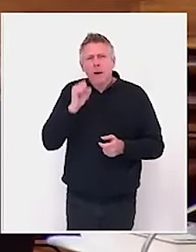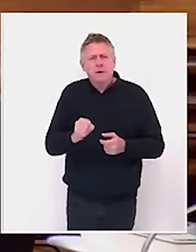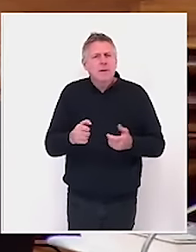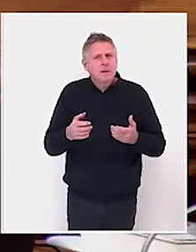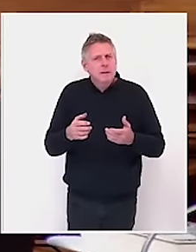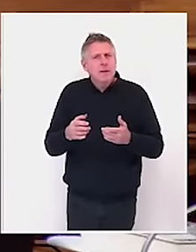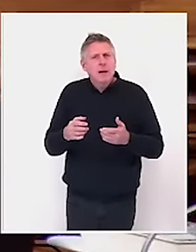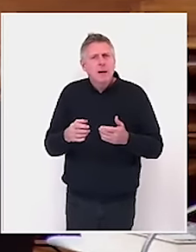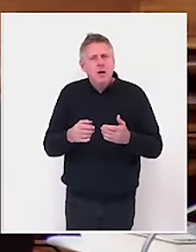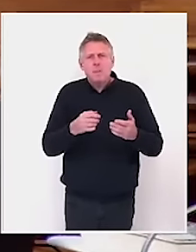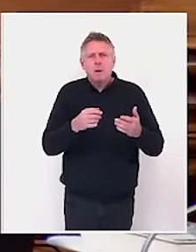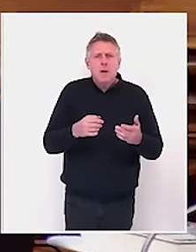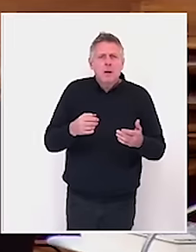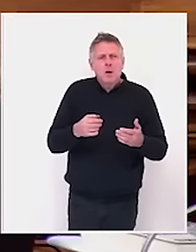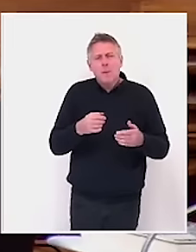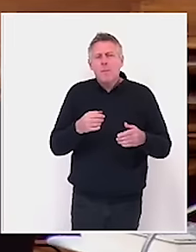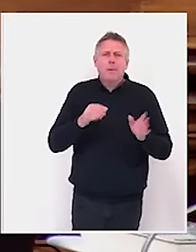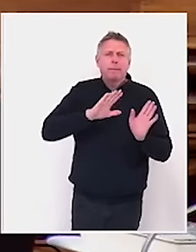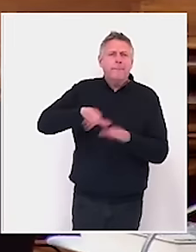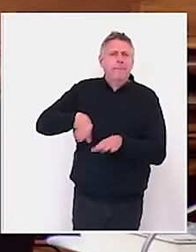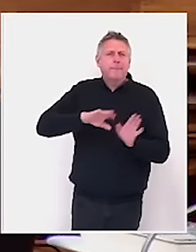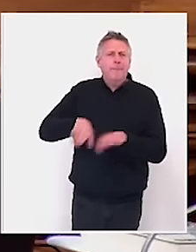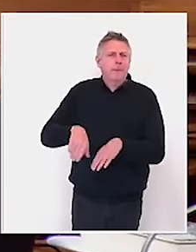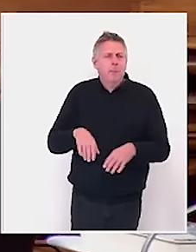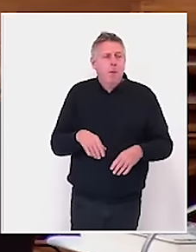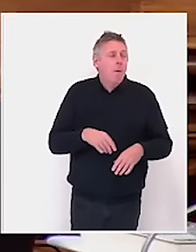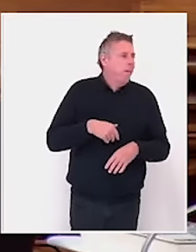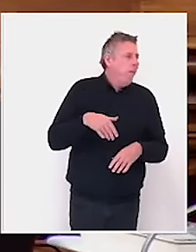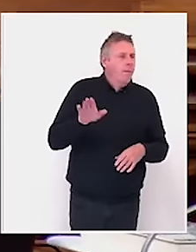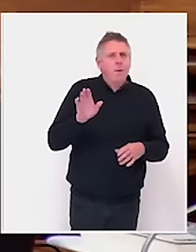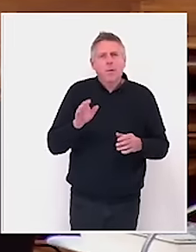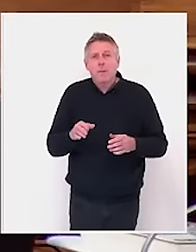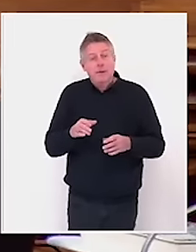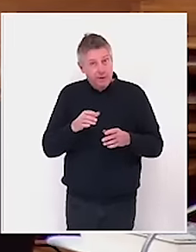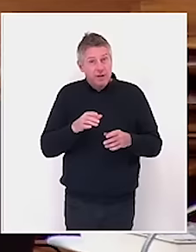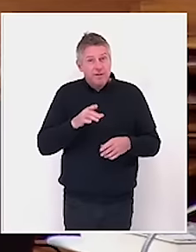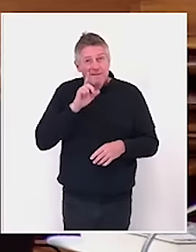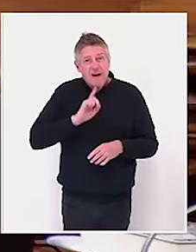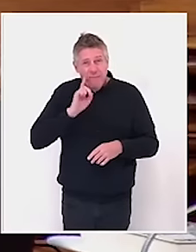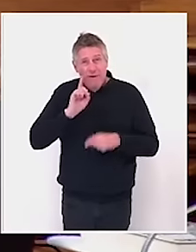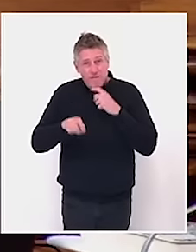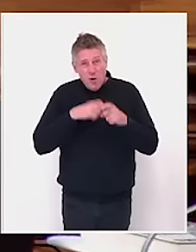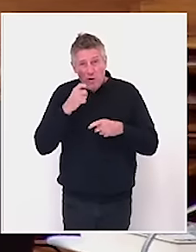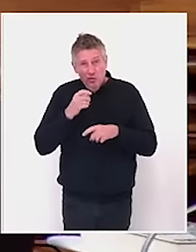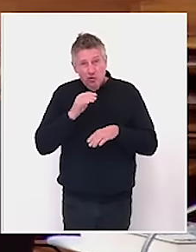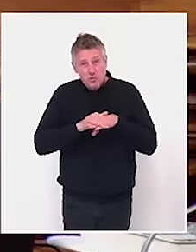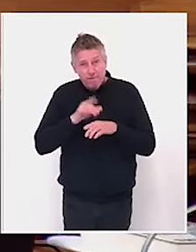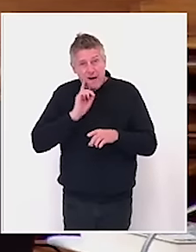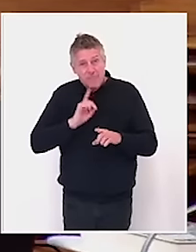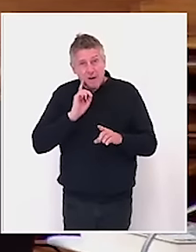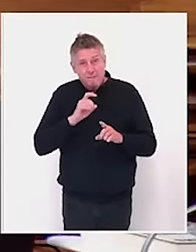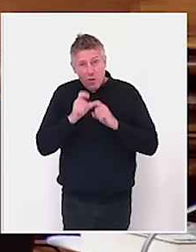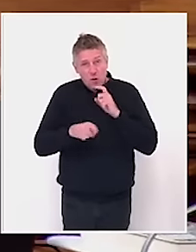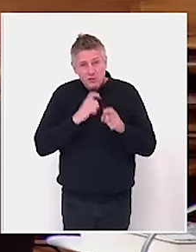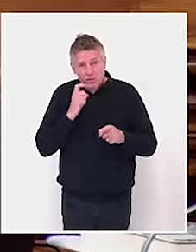aussi de cette ignorance ou de ce mépris quelque part. C'est quand vous parlez des violences faites aux femmes, alors pareil, je suis bien organisé, normalement on